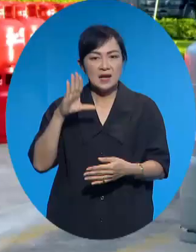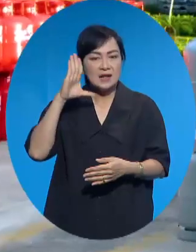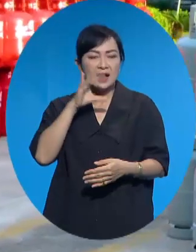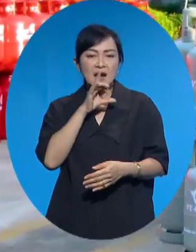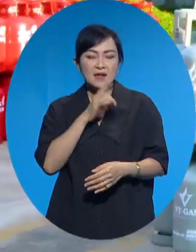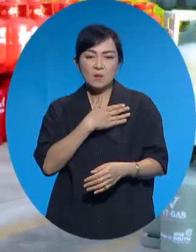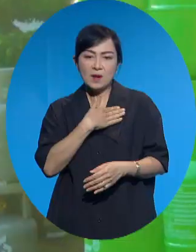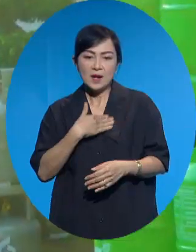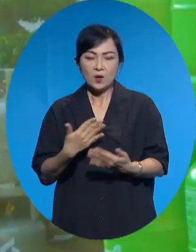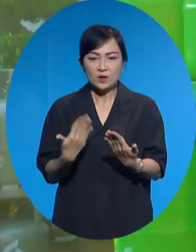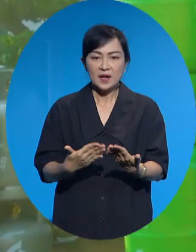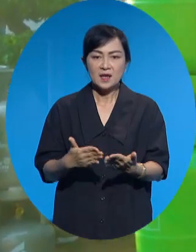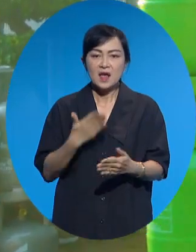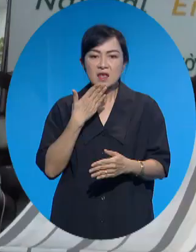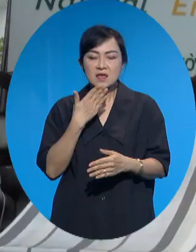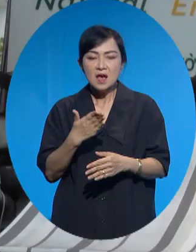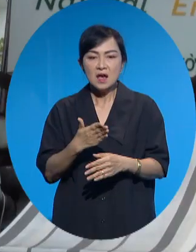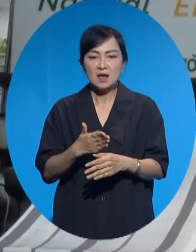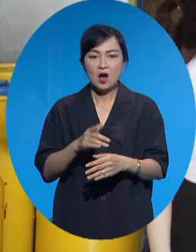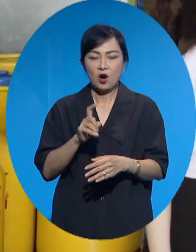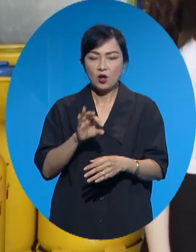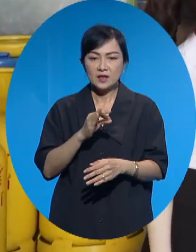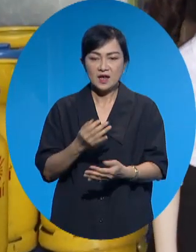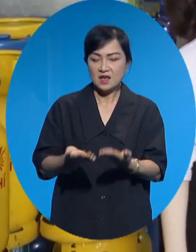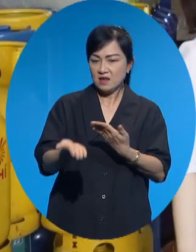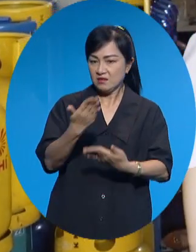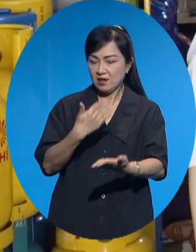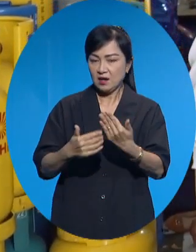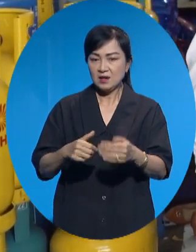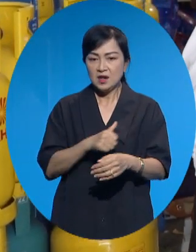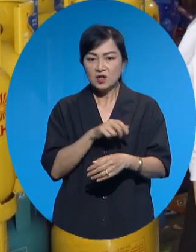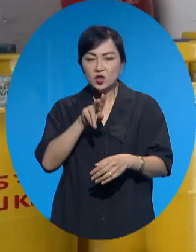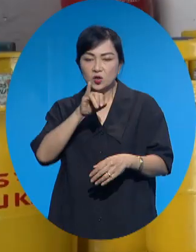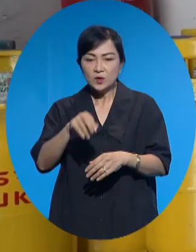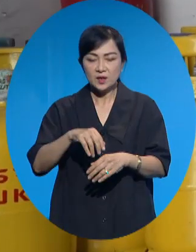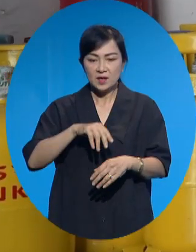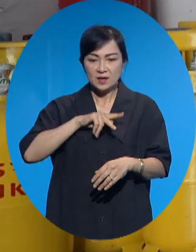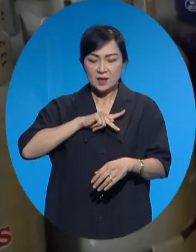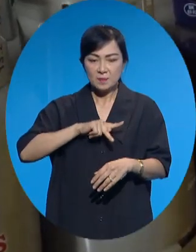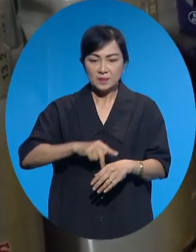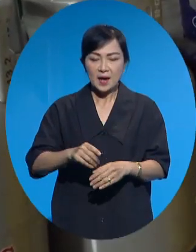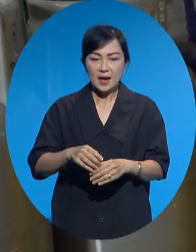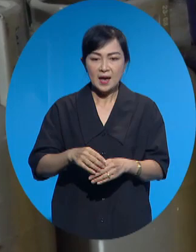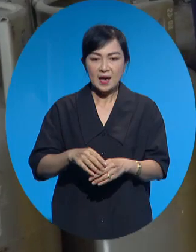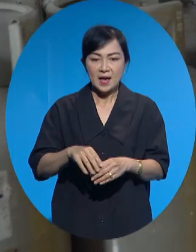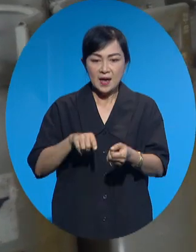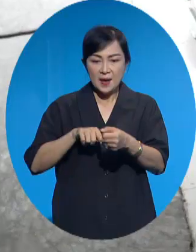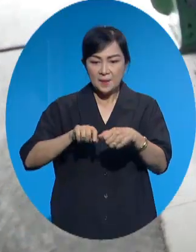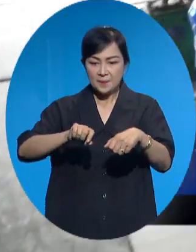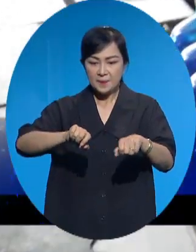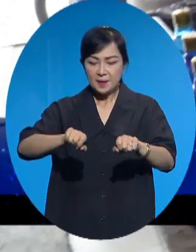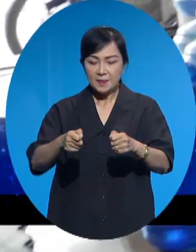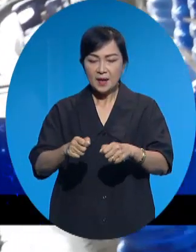kéo dài như hiện nay sẽ rất dễ dẫn đến nguy cơ cháy nổ người tiêu dùng chú ý Kiểm tra kỹ lượng bếp ga bình ga dây và Vanga